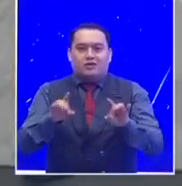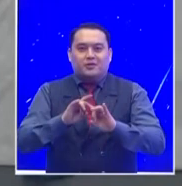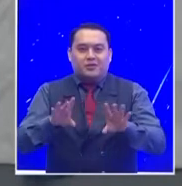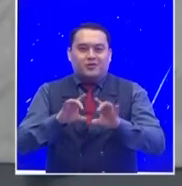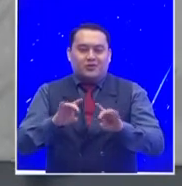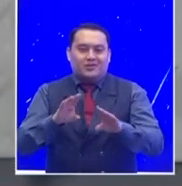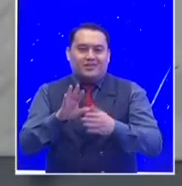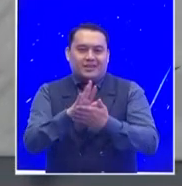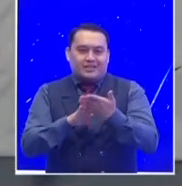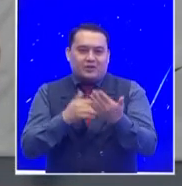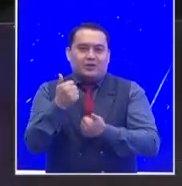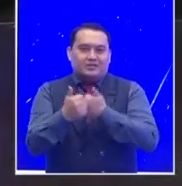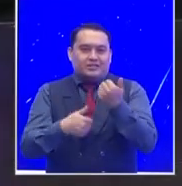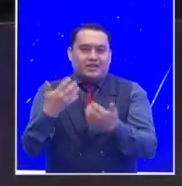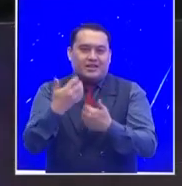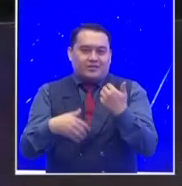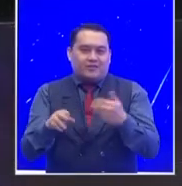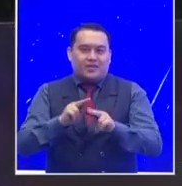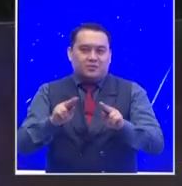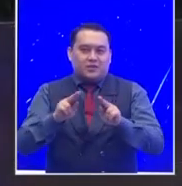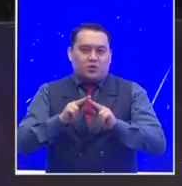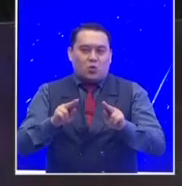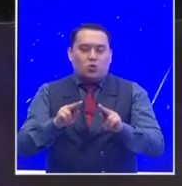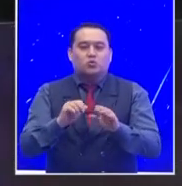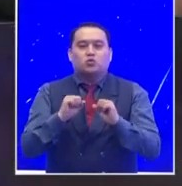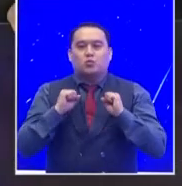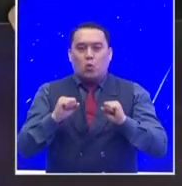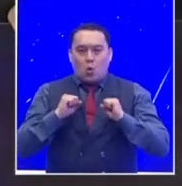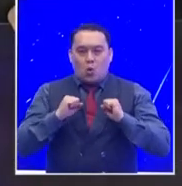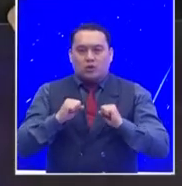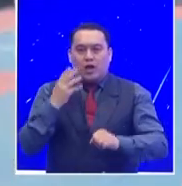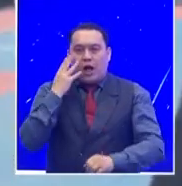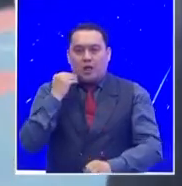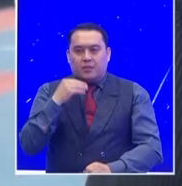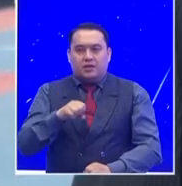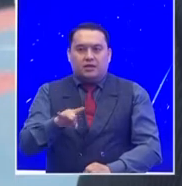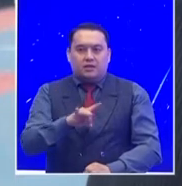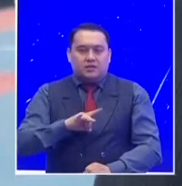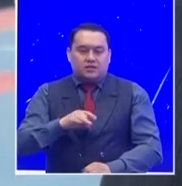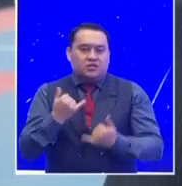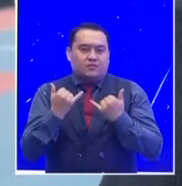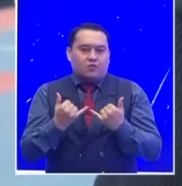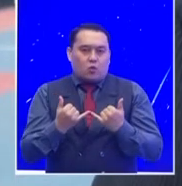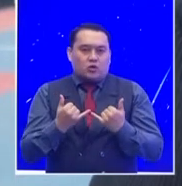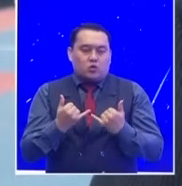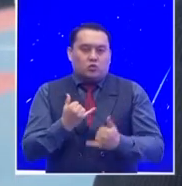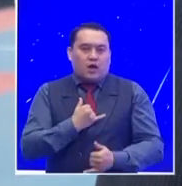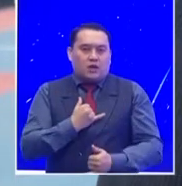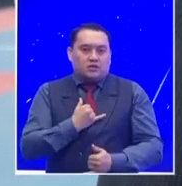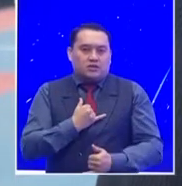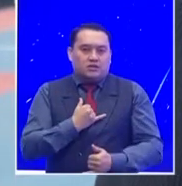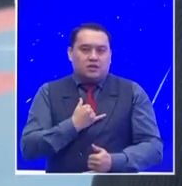47 весовых категориях. Среди них воспитанники детской юношеской спортивной школы Алмалы. В данной школе Диша Алмалы здесь